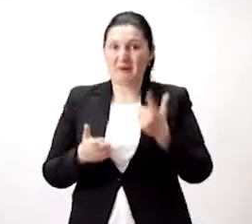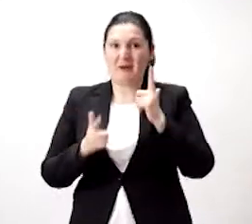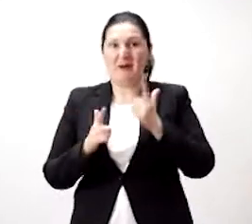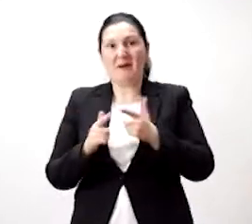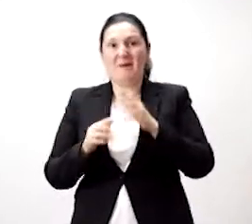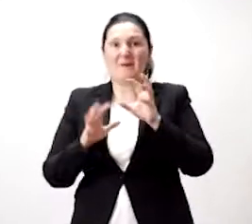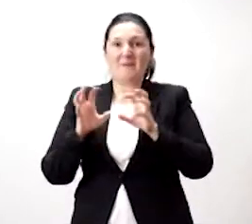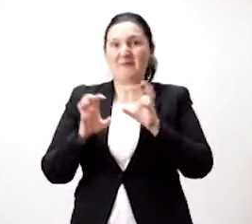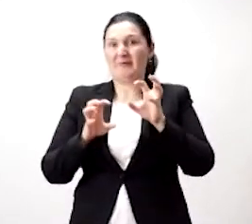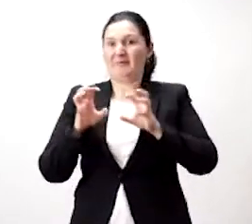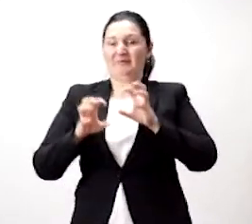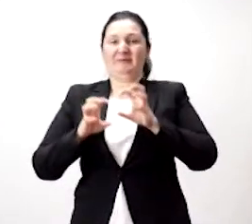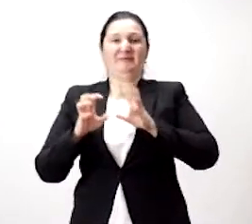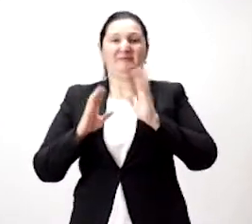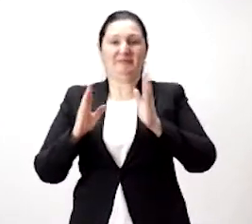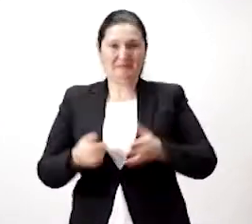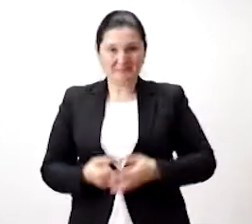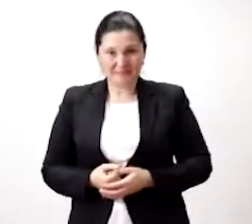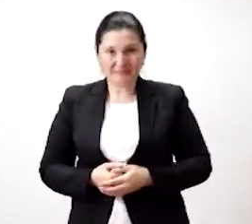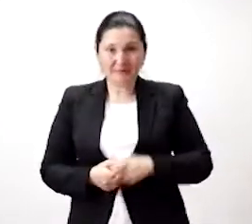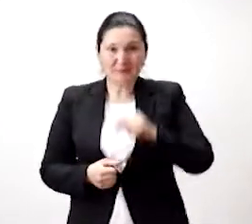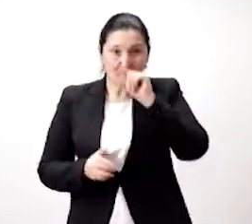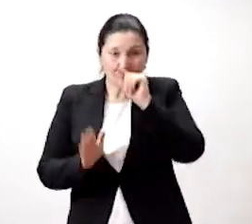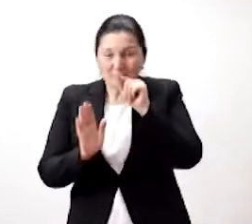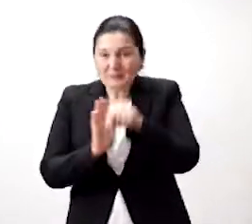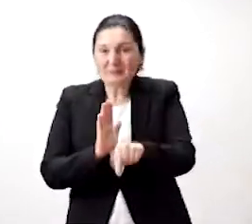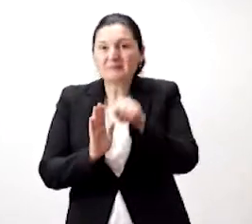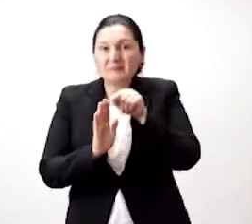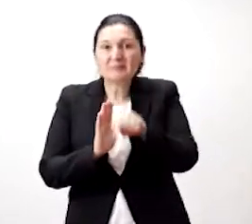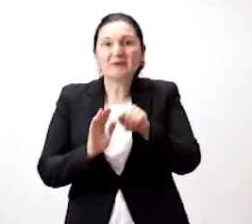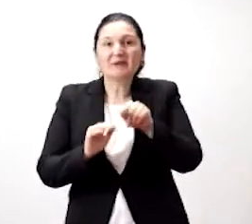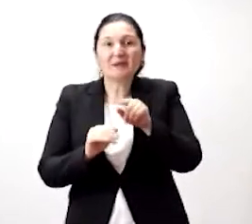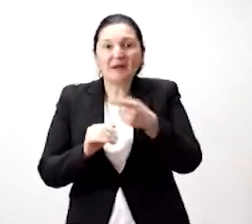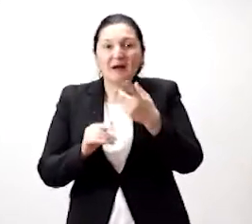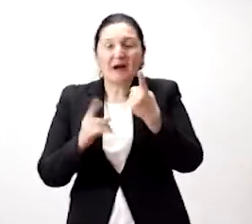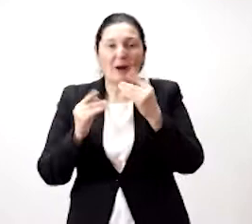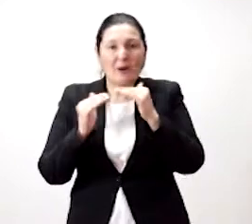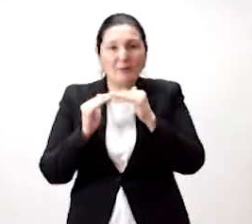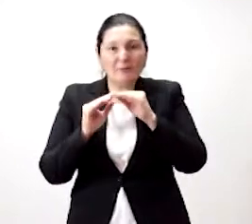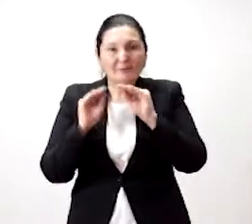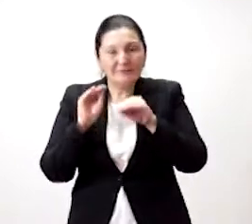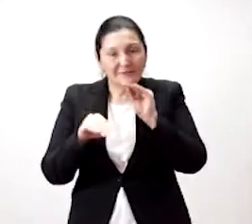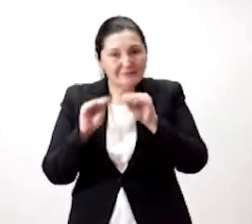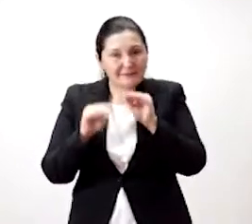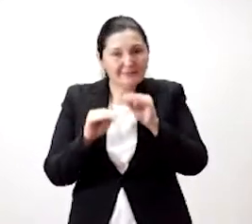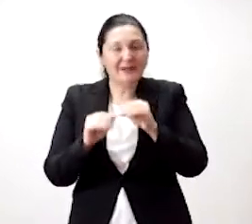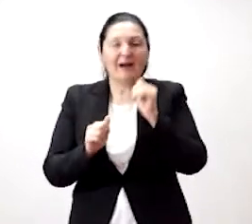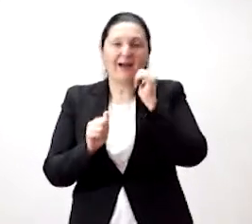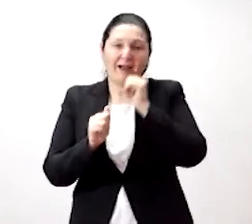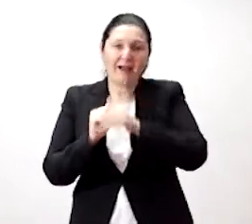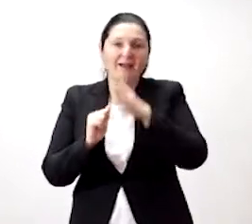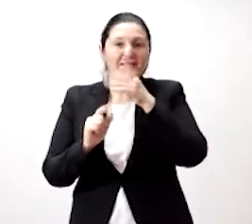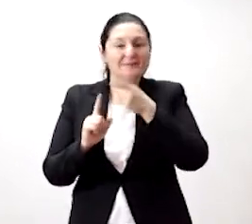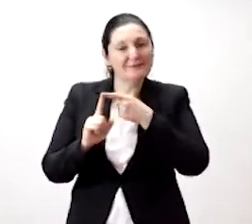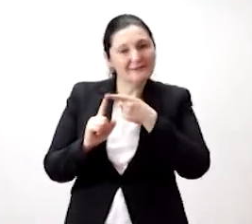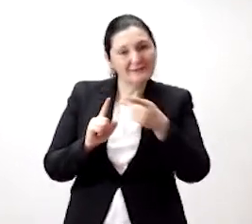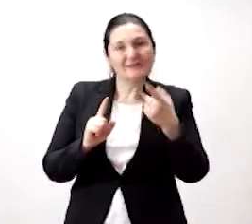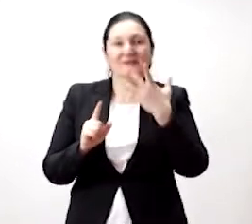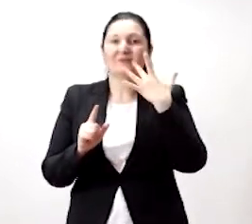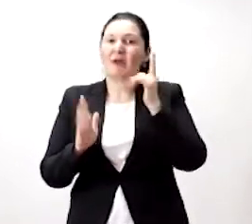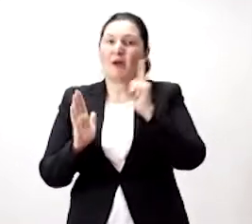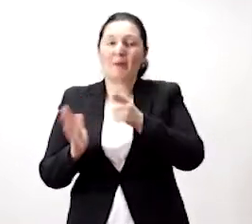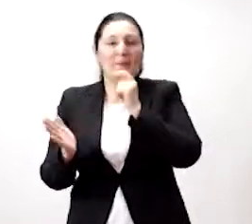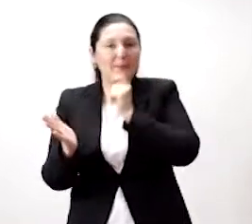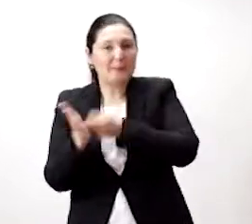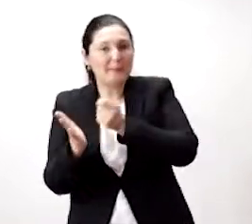خوراک های سخت و تیز می براید. مرچه خوراک برای بچهش یک خانچه می سازد. هر زمان آمده وای رو شیر داده می